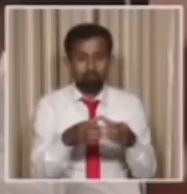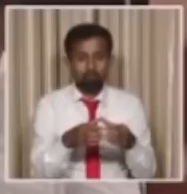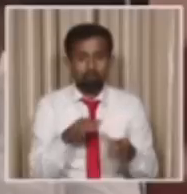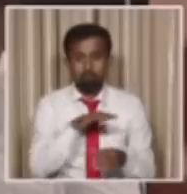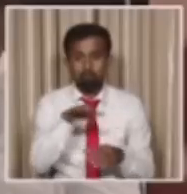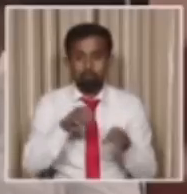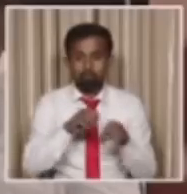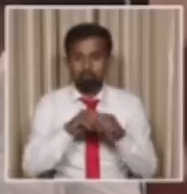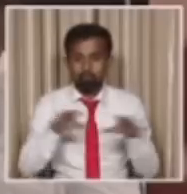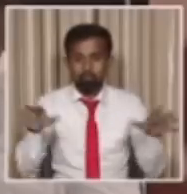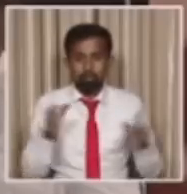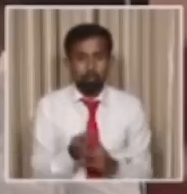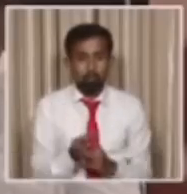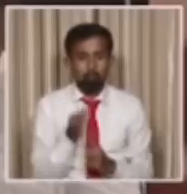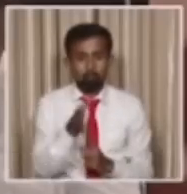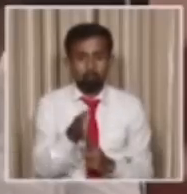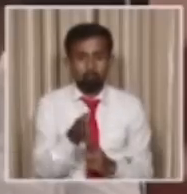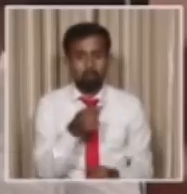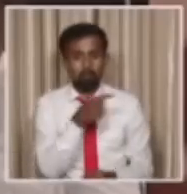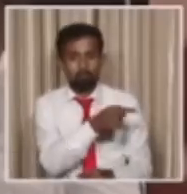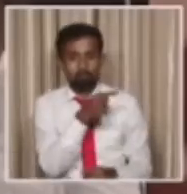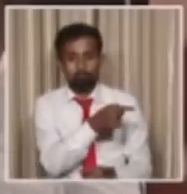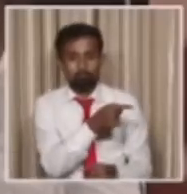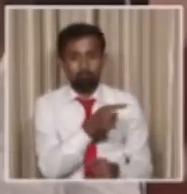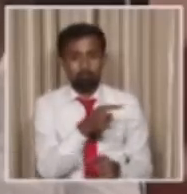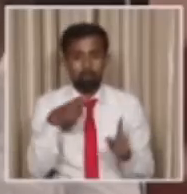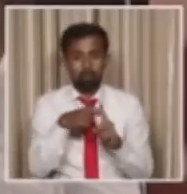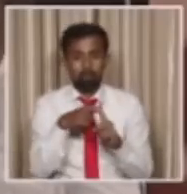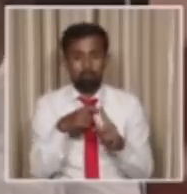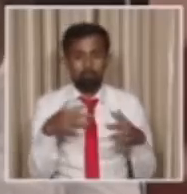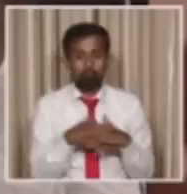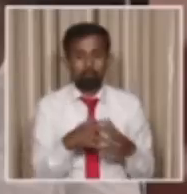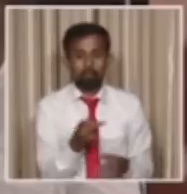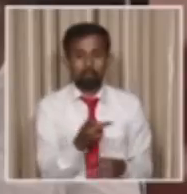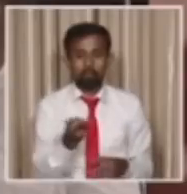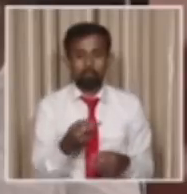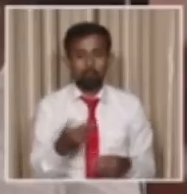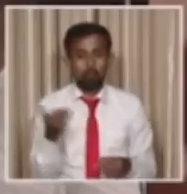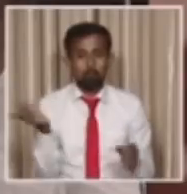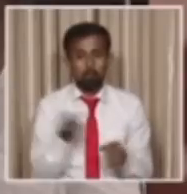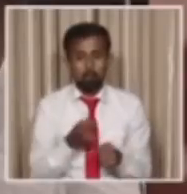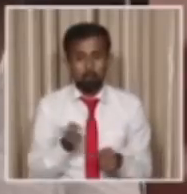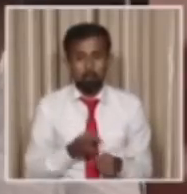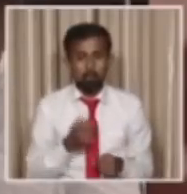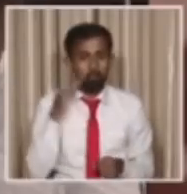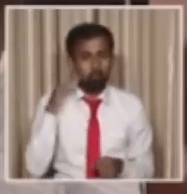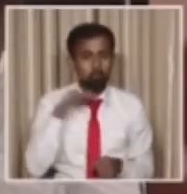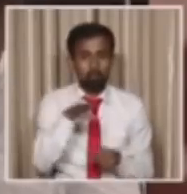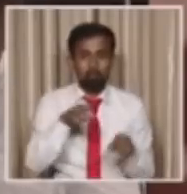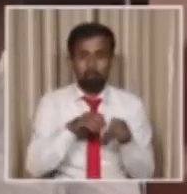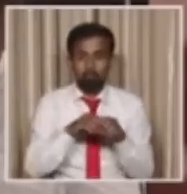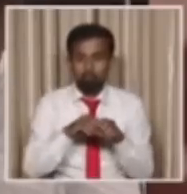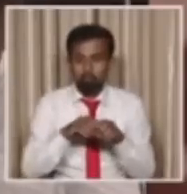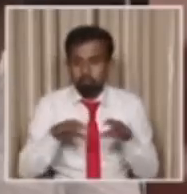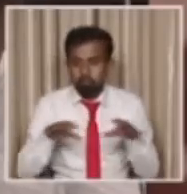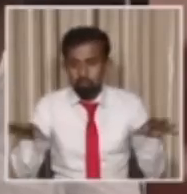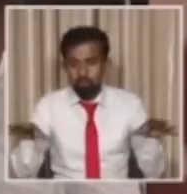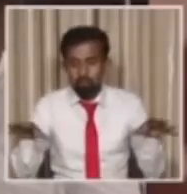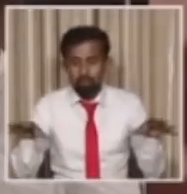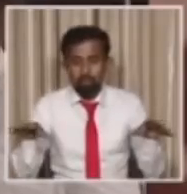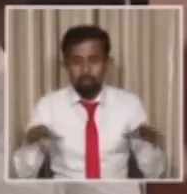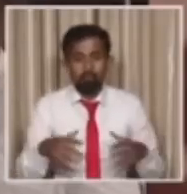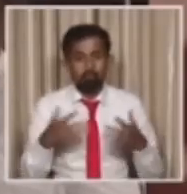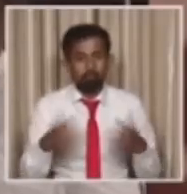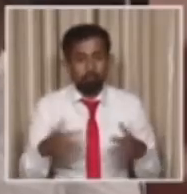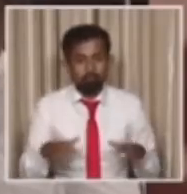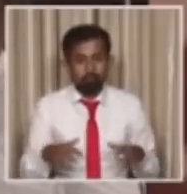ජනමතයක් හැදුවා, මේ ප්‍රේමදාස මැරුවා, ප්‍රේමදාස කොබ්බක් අඩුවයි විමල රත්නයි මැරුවා. ඒක ජනගත වුණා. එහෙම